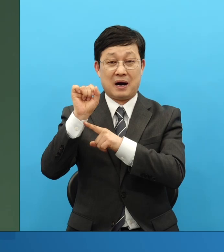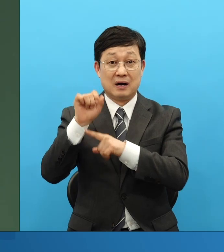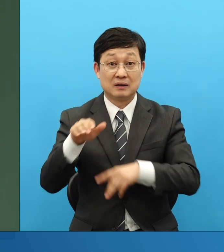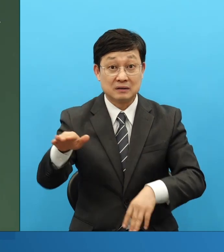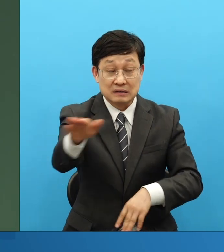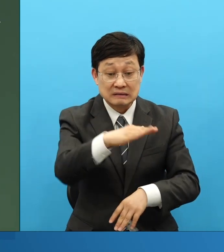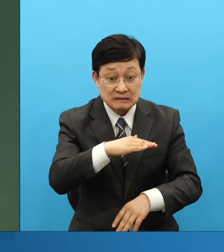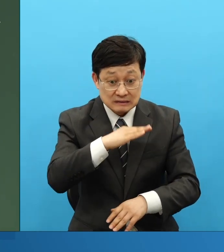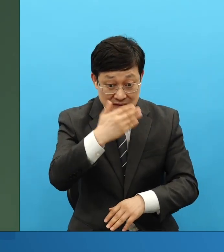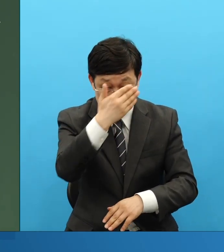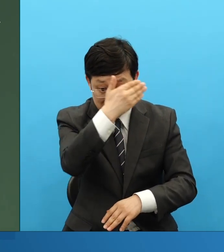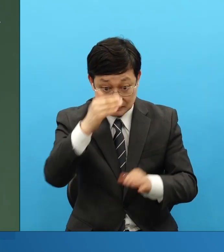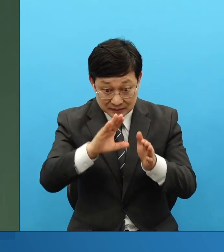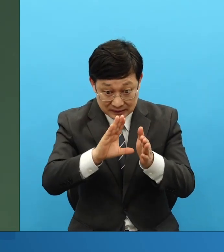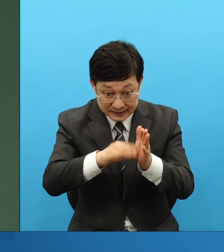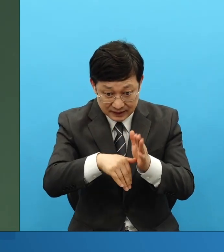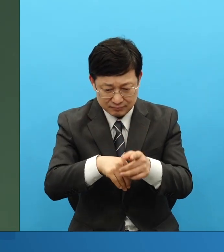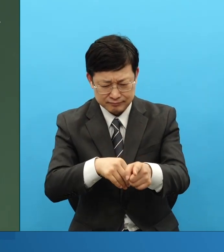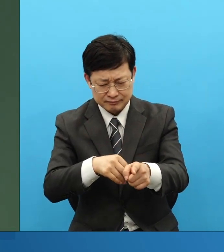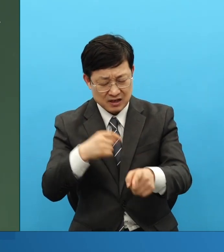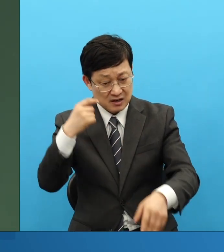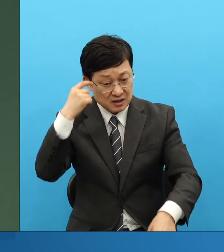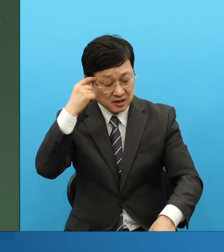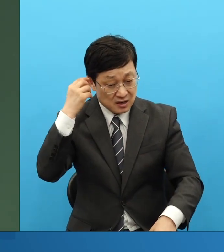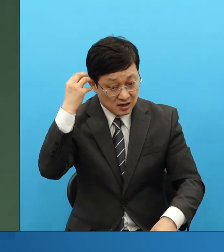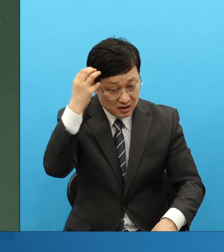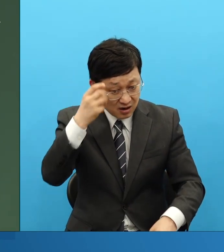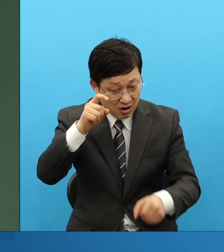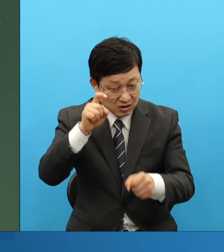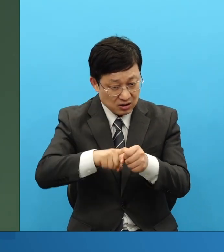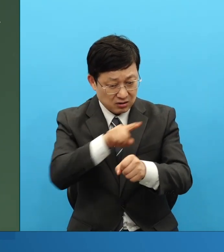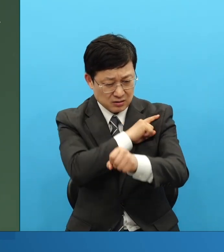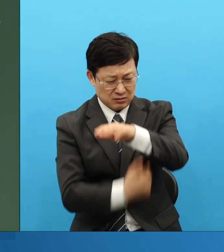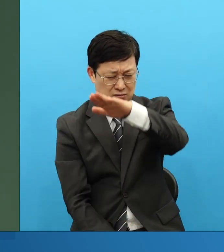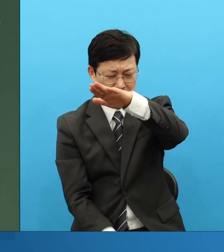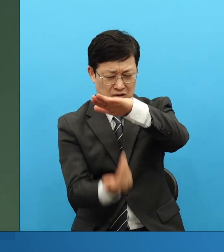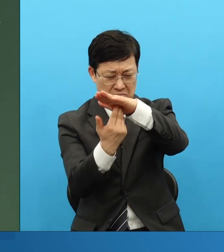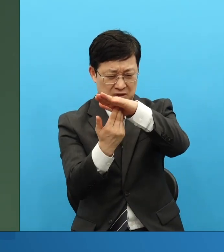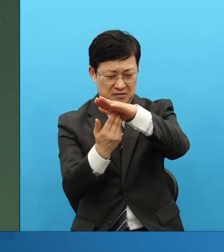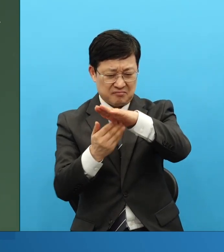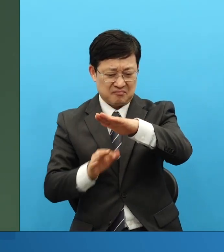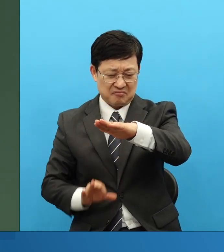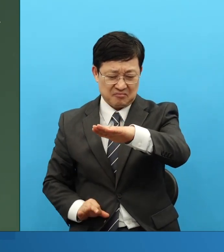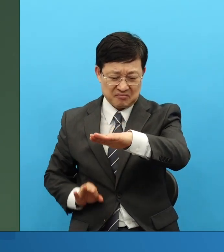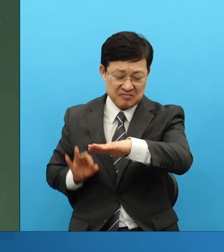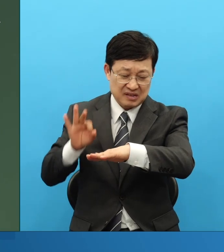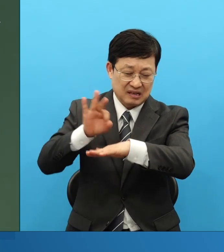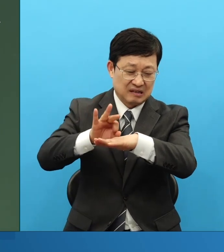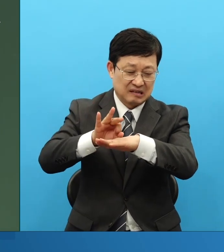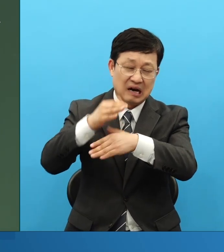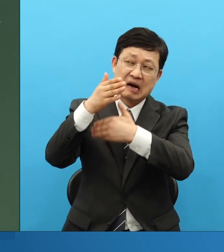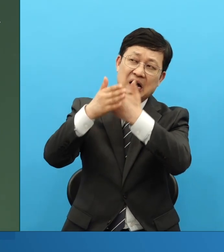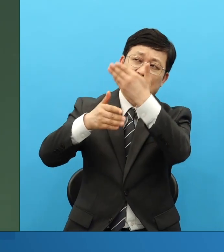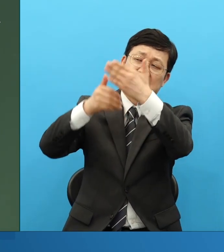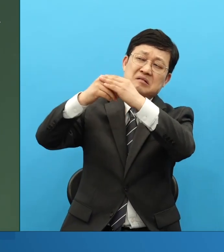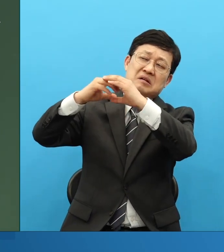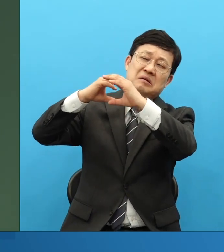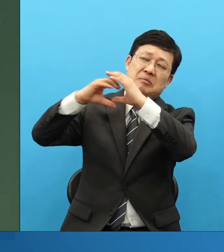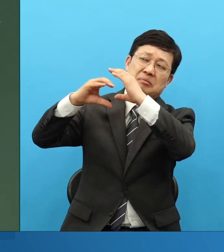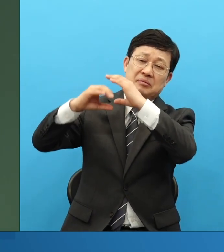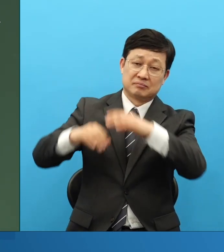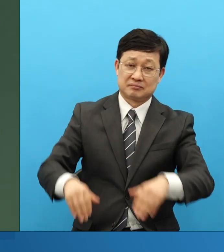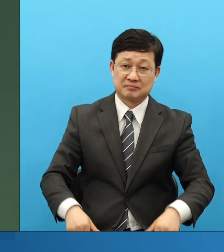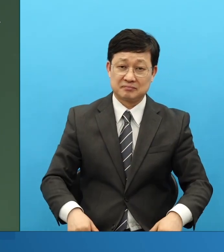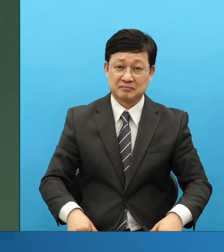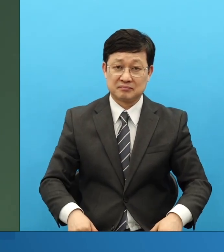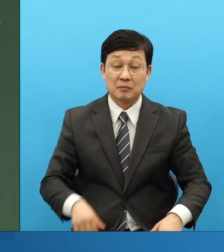때는 영적 서밋으로 먼저 가. Especially if you are young, then go to the spiritual summit first. 영적 서밋 안 되면서 서밋 되면 고생해요.